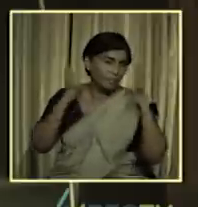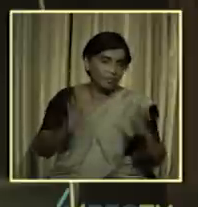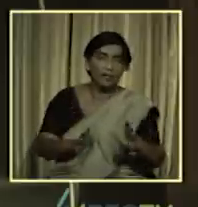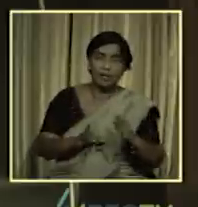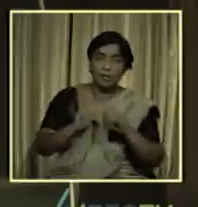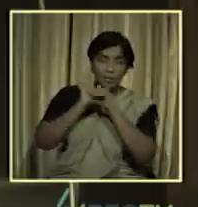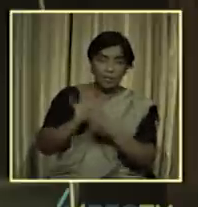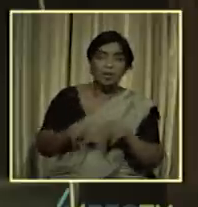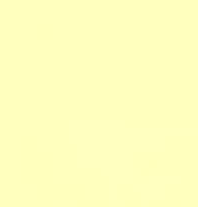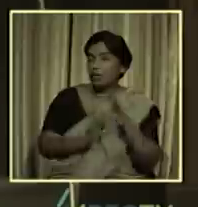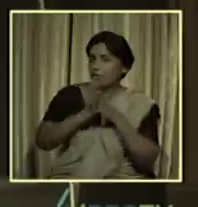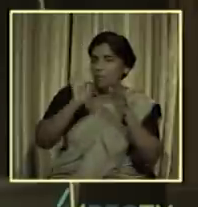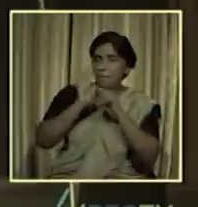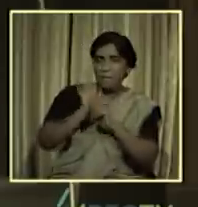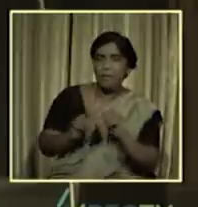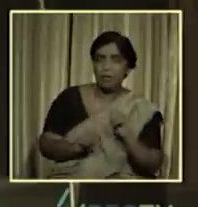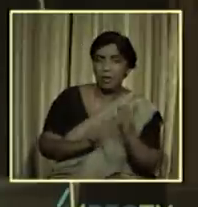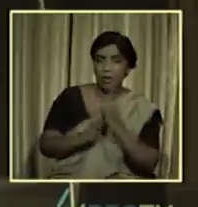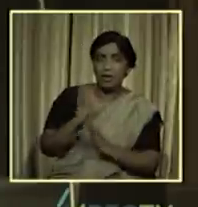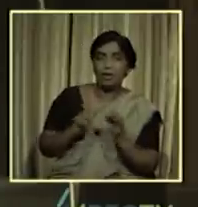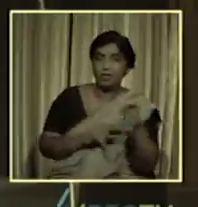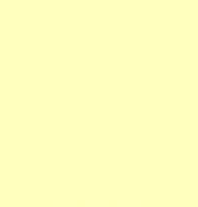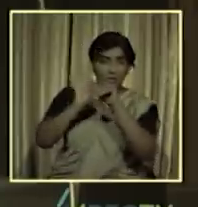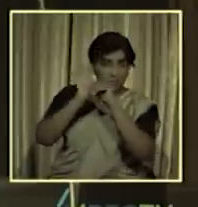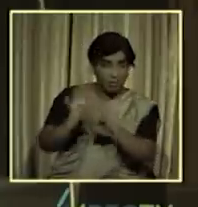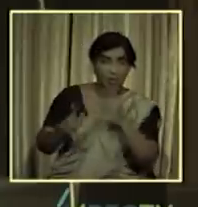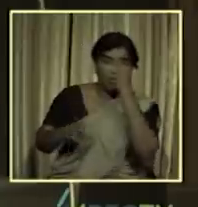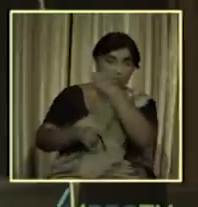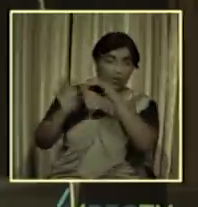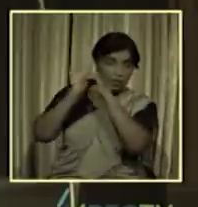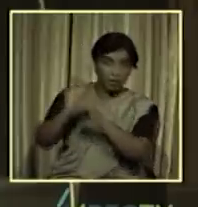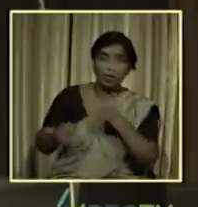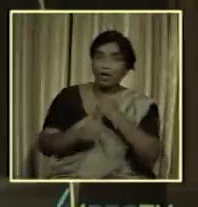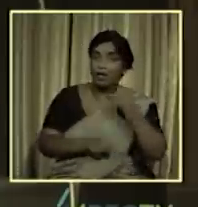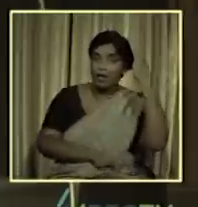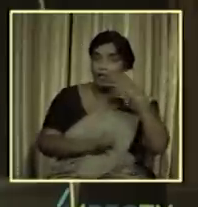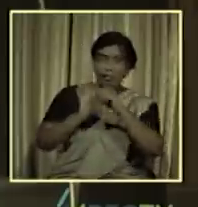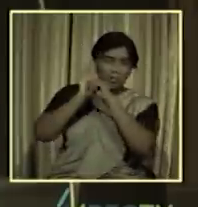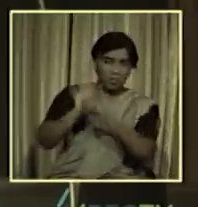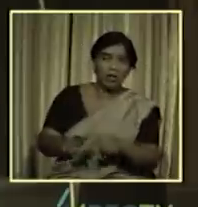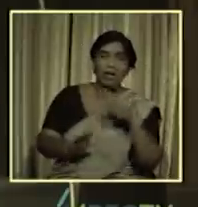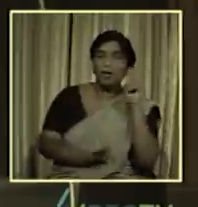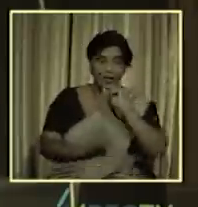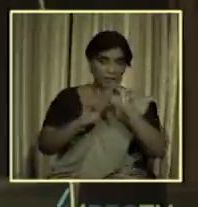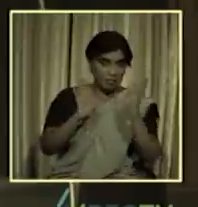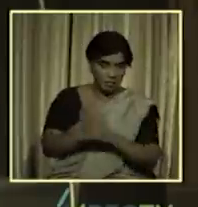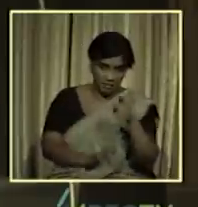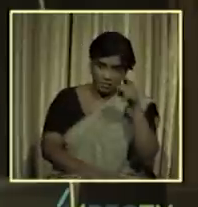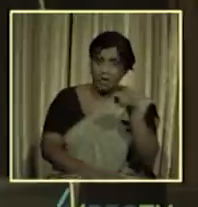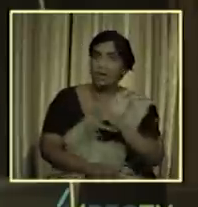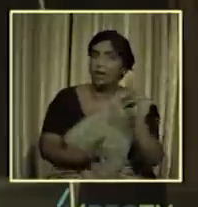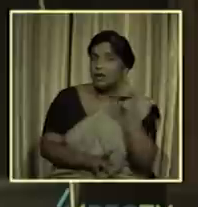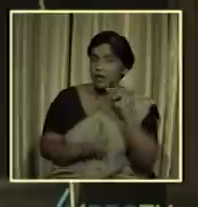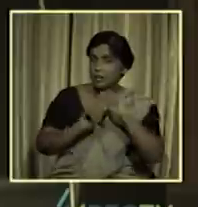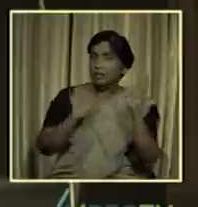පාවා දීමක් ගැන අද කතා කරන්න තියෙනවා. මේ මන්ත්‍රීවරු ජනතාව පාවා දුන්නා වගේ අද ගෝල්ෆේස් අරගලේ පාවා දීලා තියෙනවා රනිල් වික්‍රමසිංහ අගමැතිතුමා. රනිල්